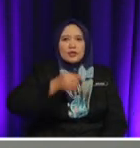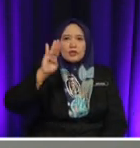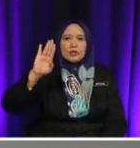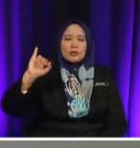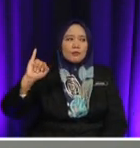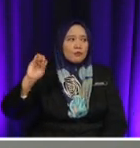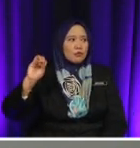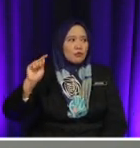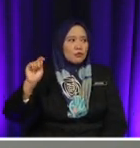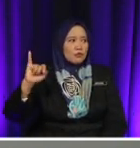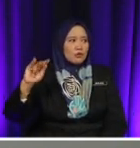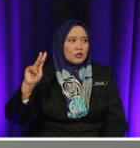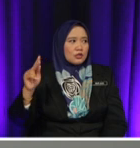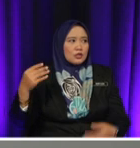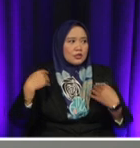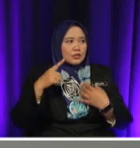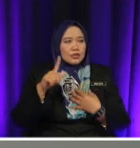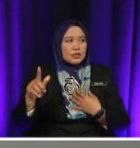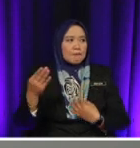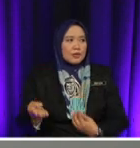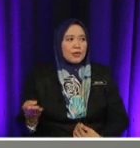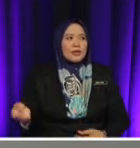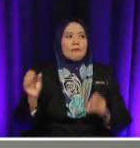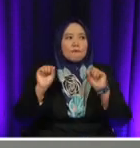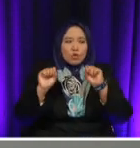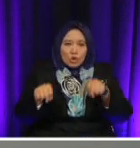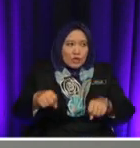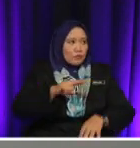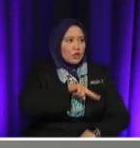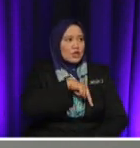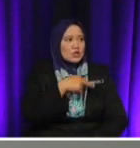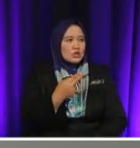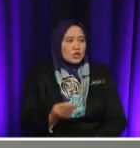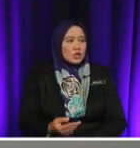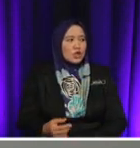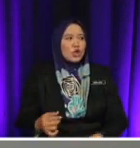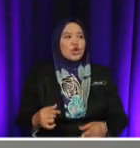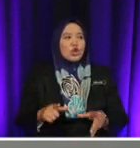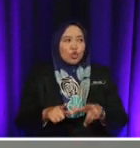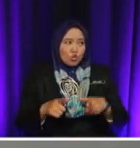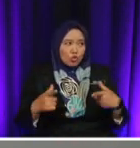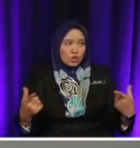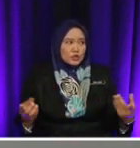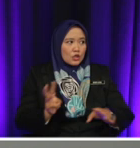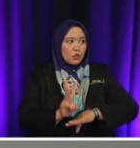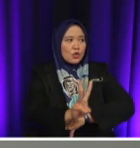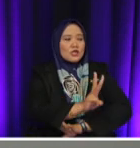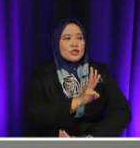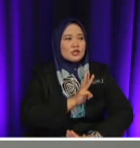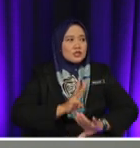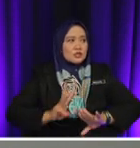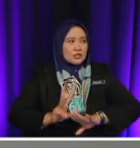agak-agak nutrien okey antibiotik adalah perkataan yang terakhir disebut di dalam soalan okey kategorinya adalah